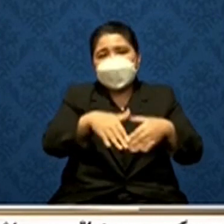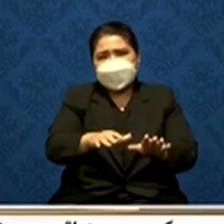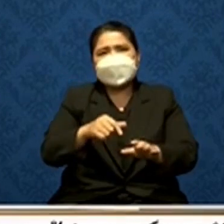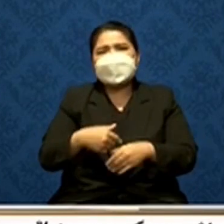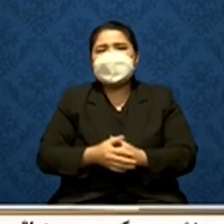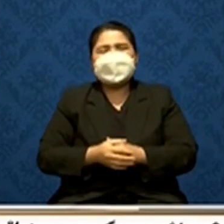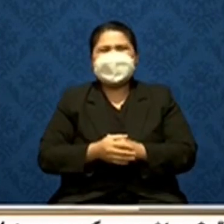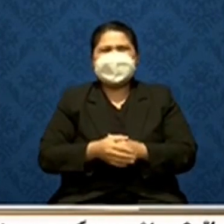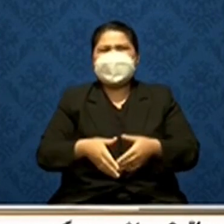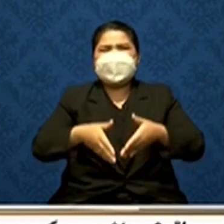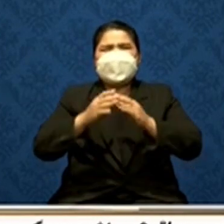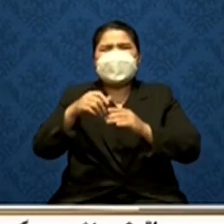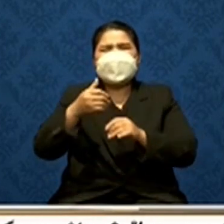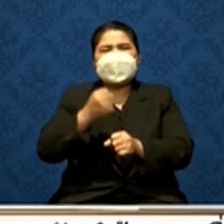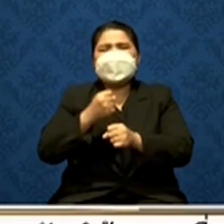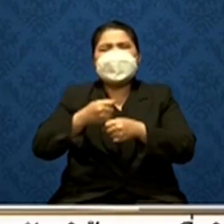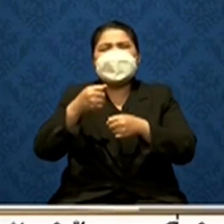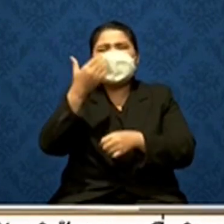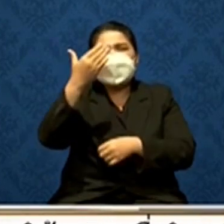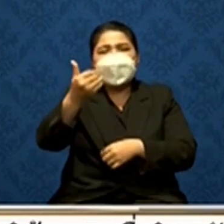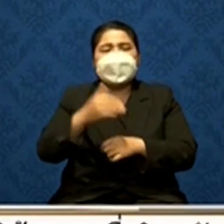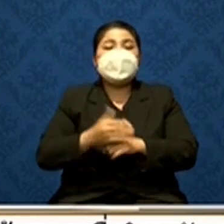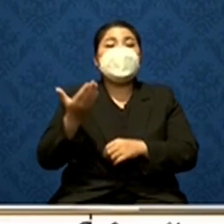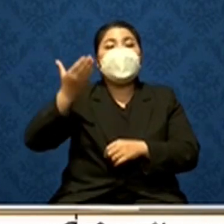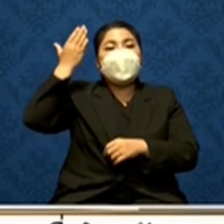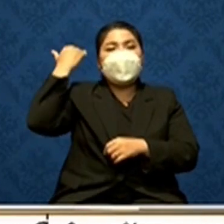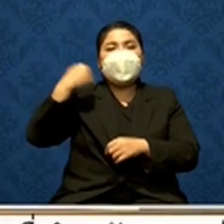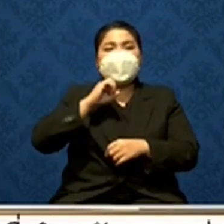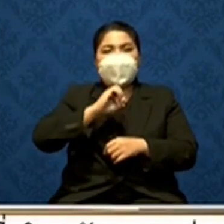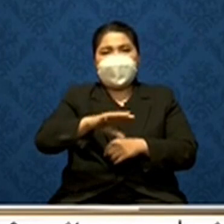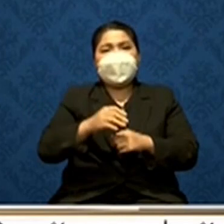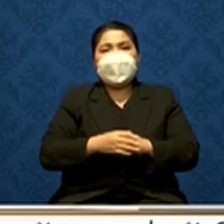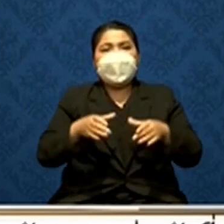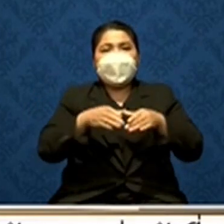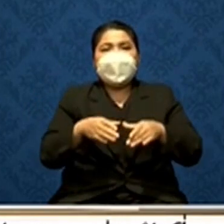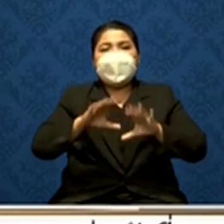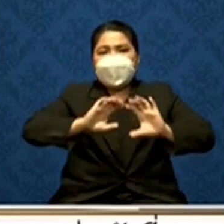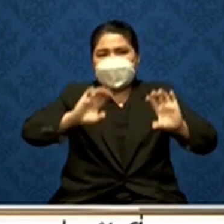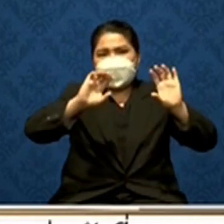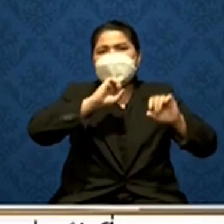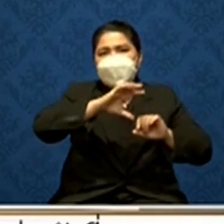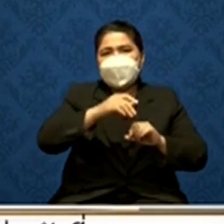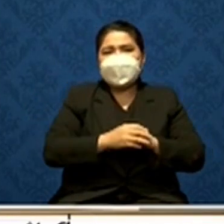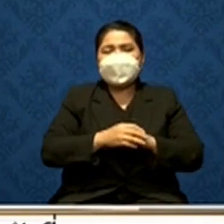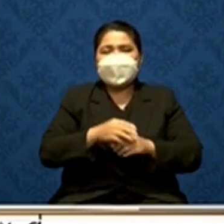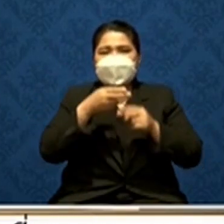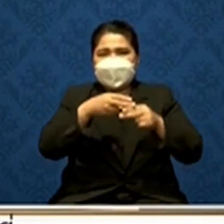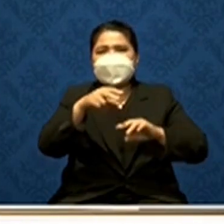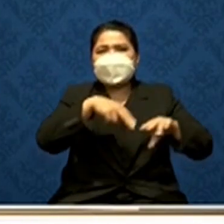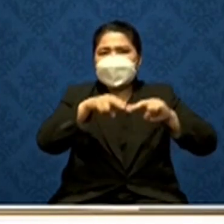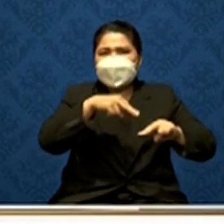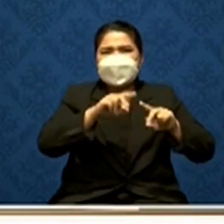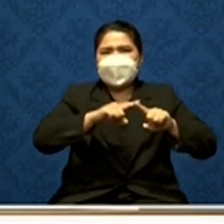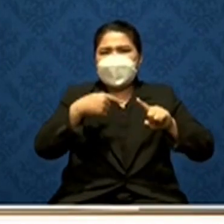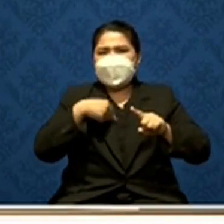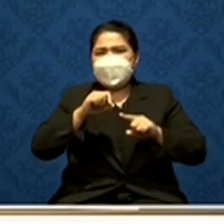นเมื่อก่อนบอกว่า องคกรของรฐ ไม่คองตัว ต้ตมาวศาอิจต่มาบอกวิศาอจไม